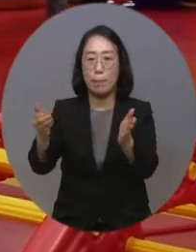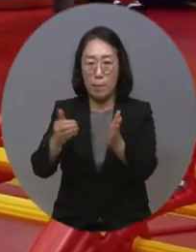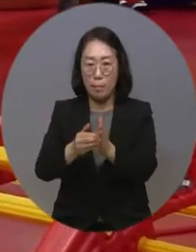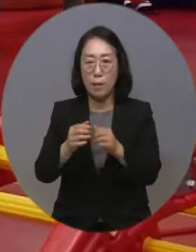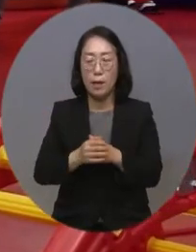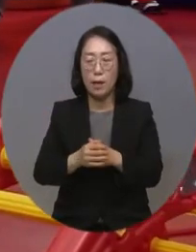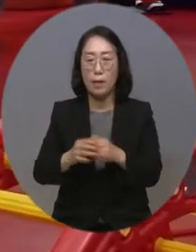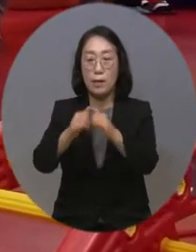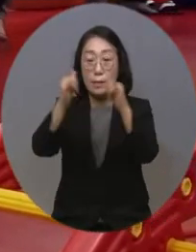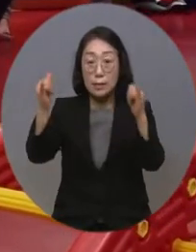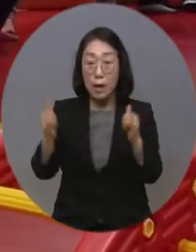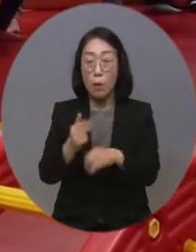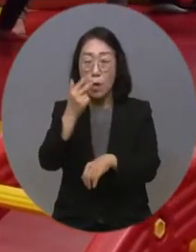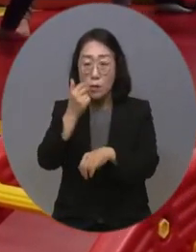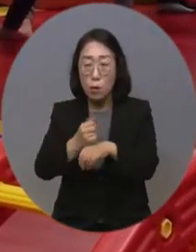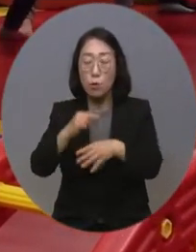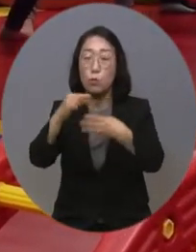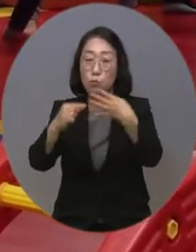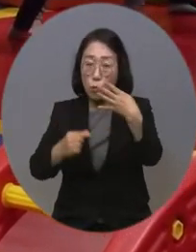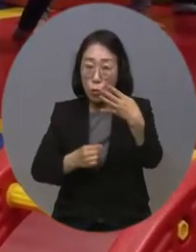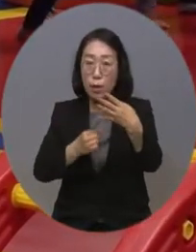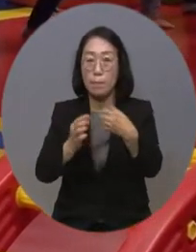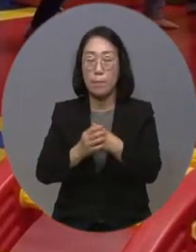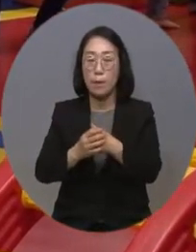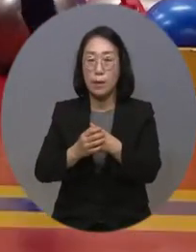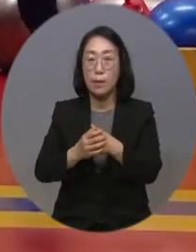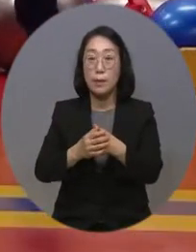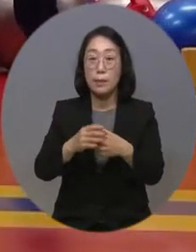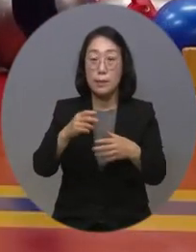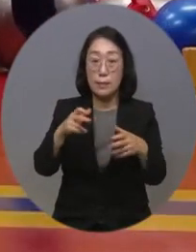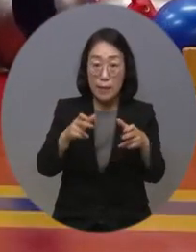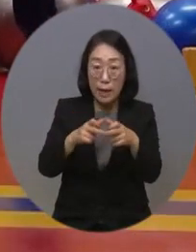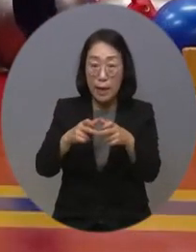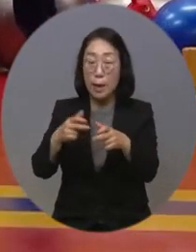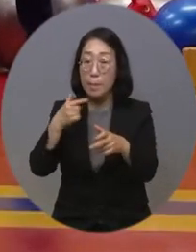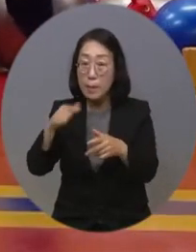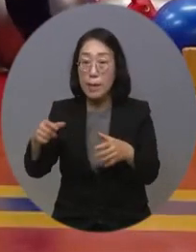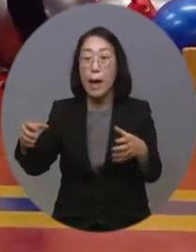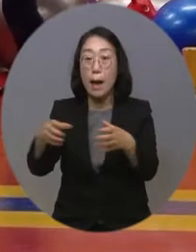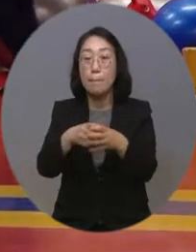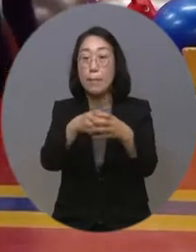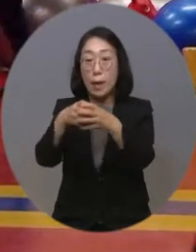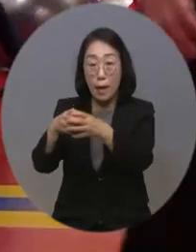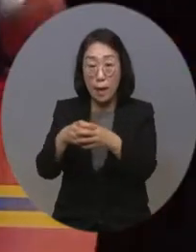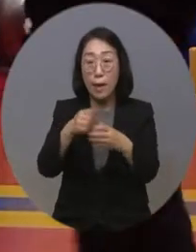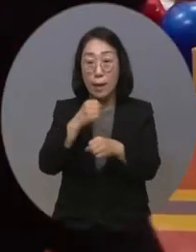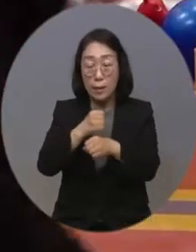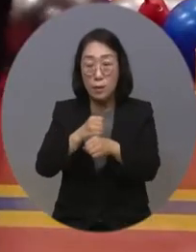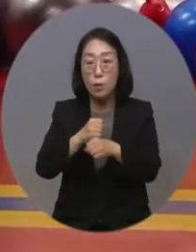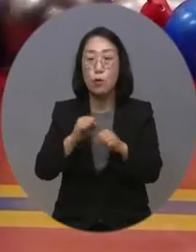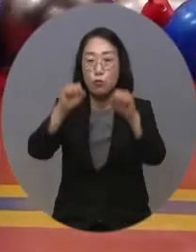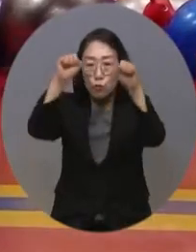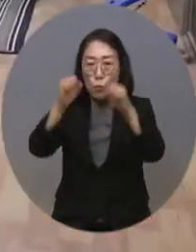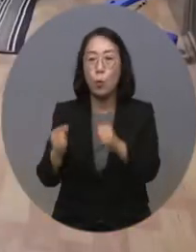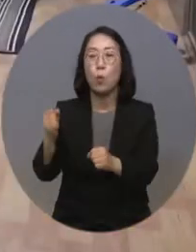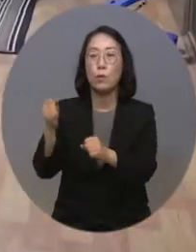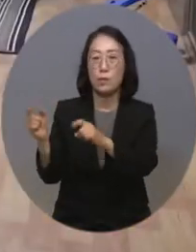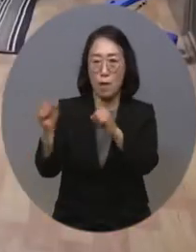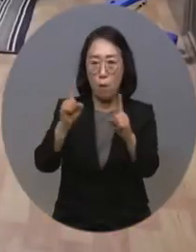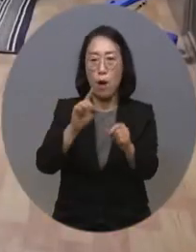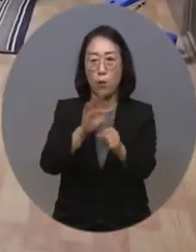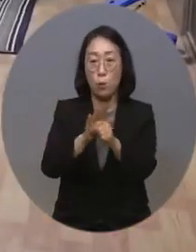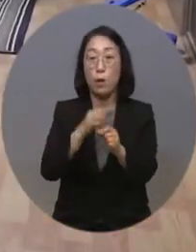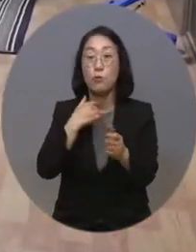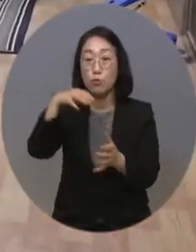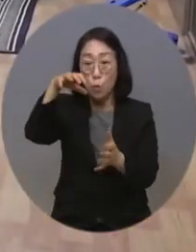적응 프로그램으로 장애인과 비장애인이 함께하는 다양한 운동 재활 및 특수체육을 진행하는 곳으로 장애를